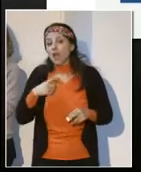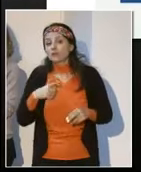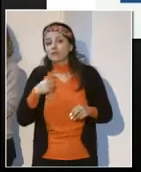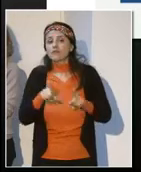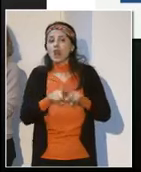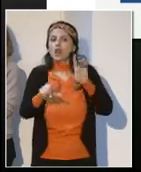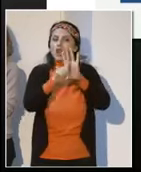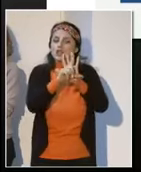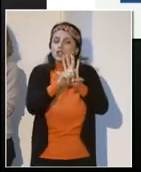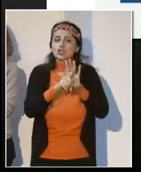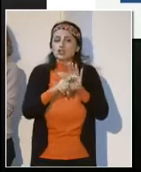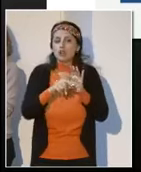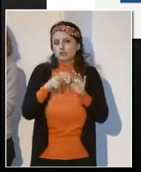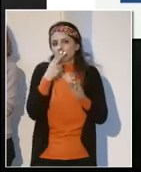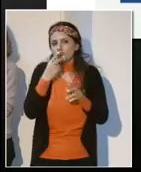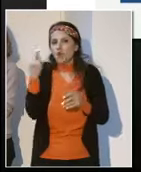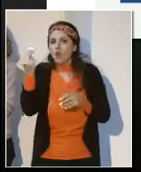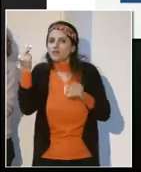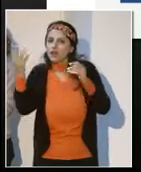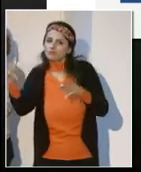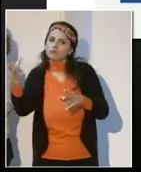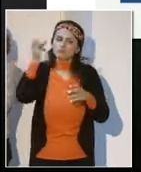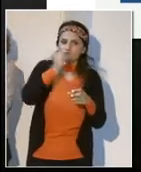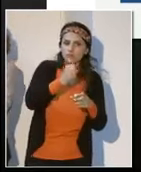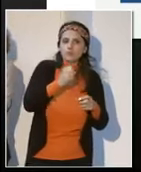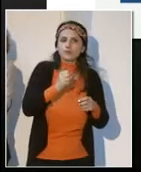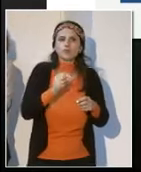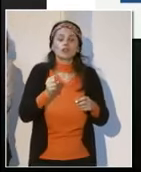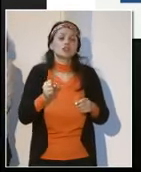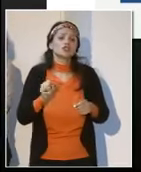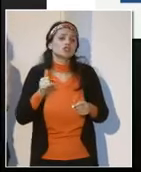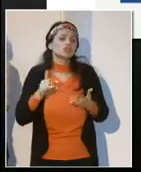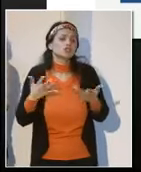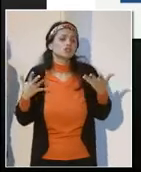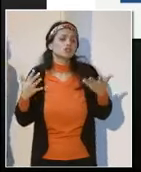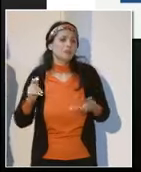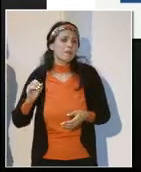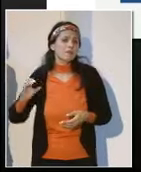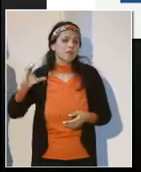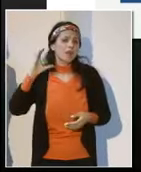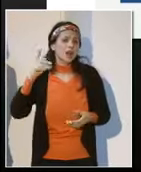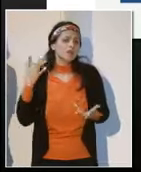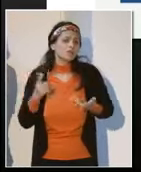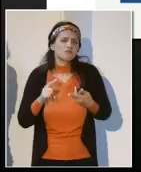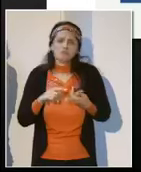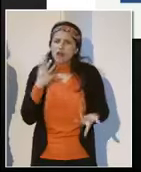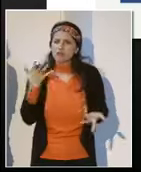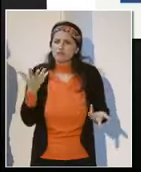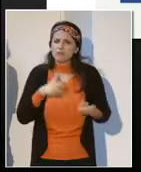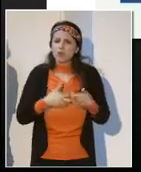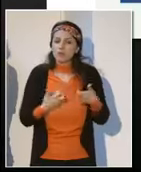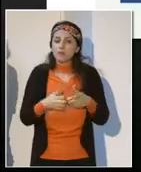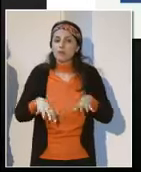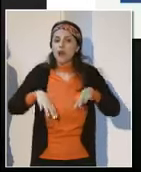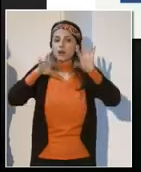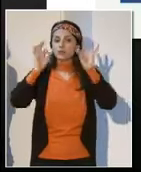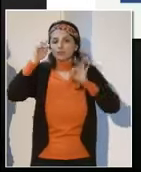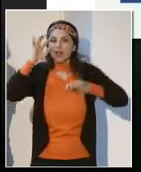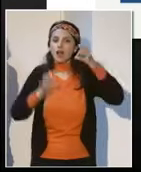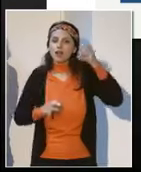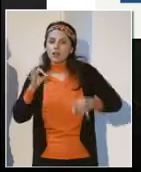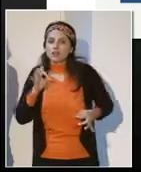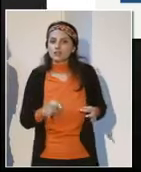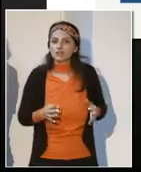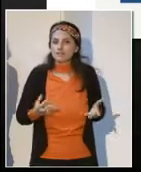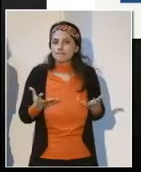general în ceea ce privește adopția cea mai mare problemă pe care am identificat un analiza noastră institutionala a